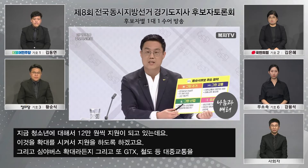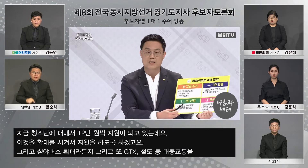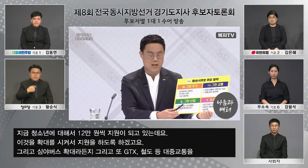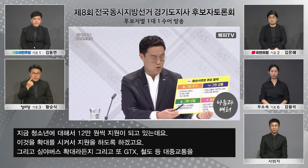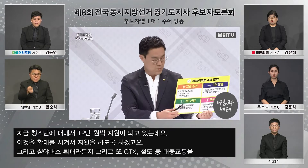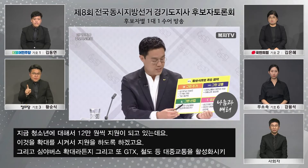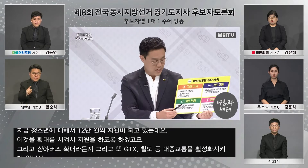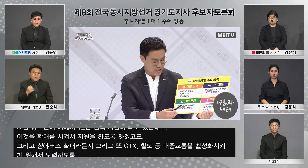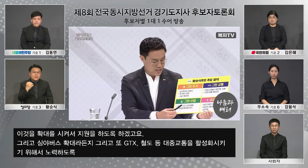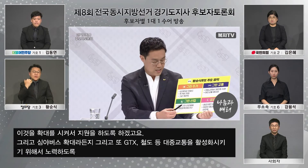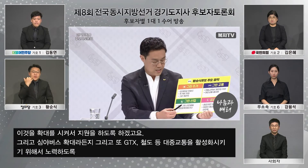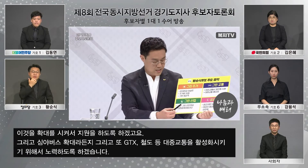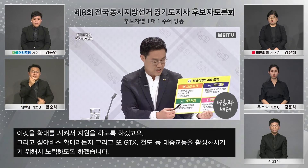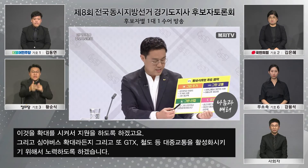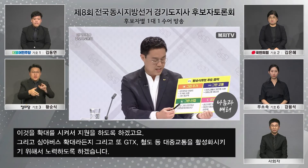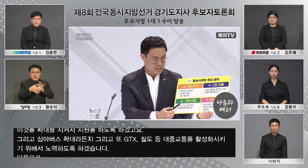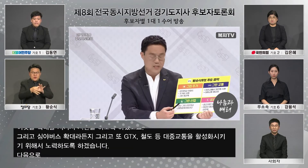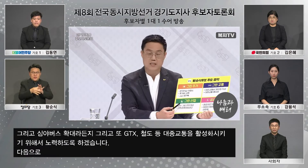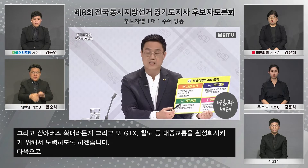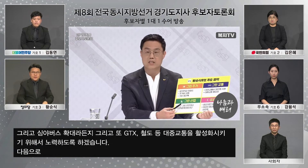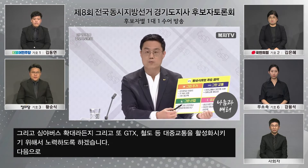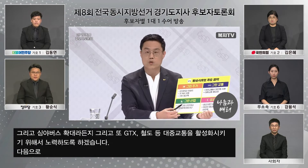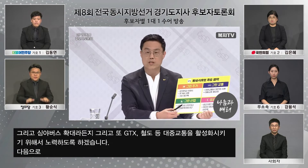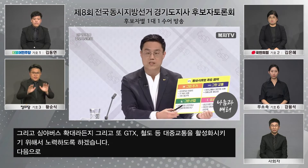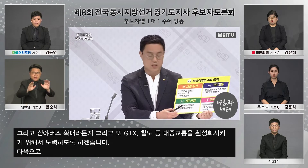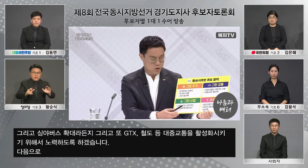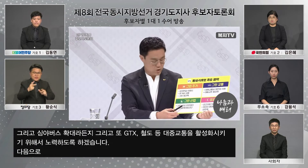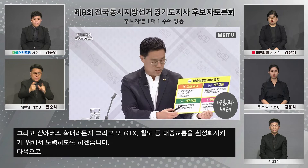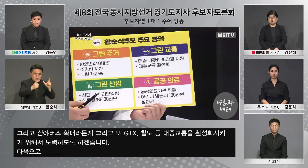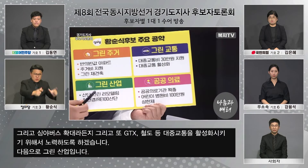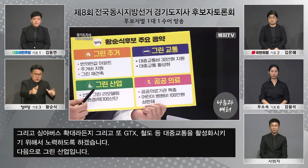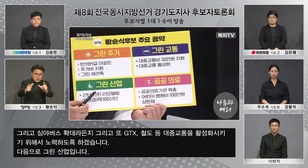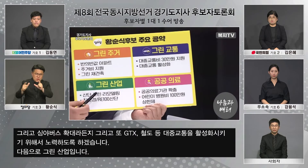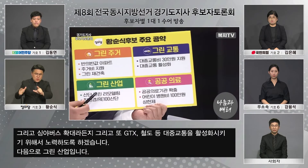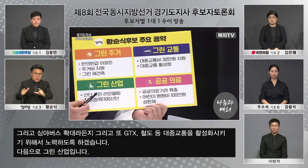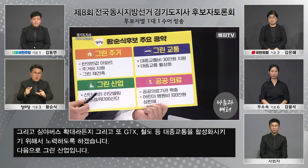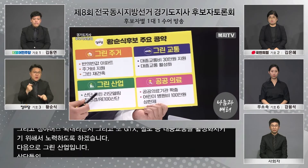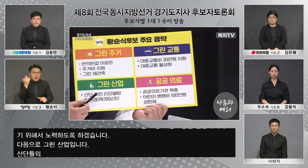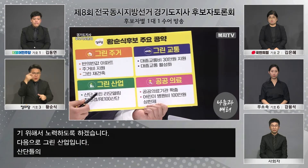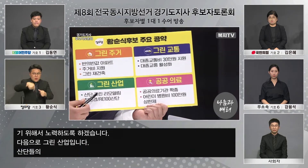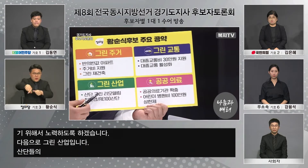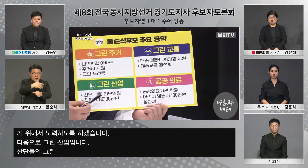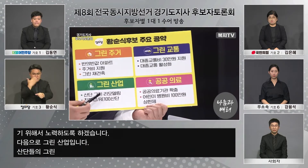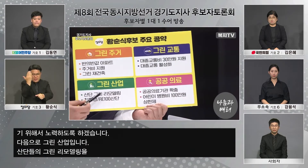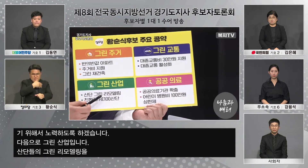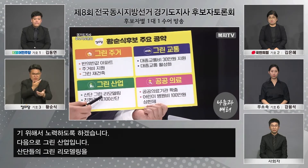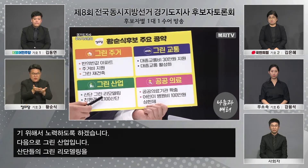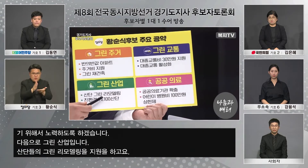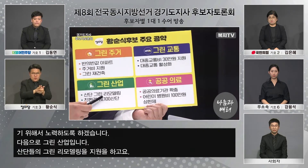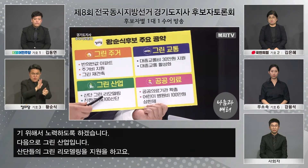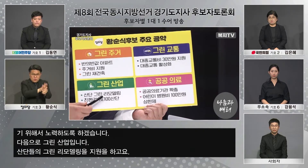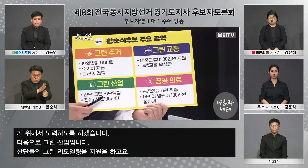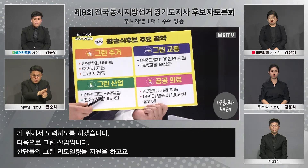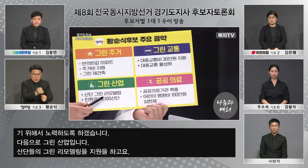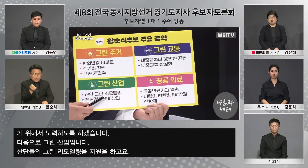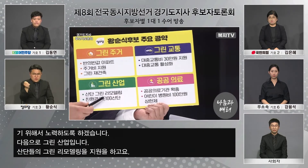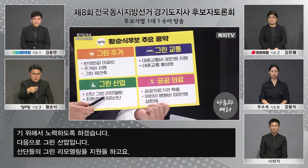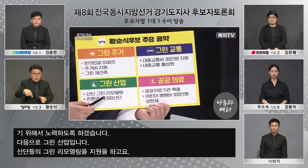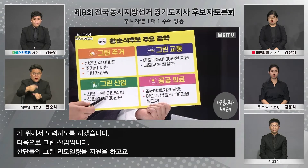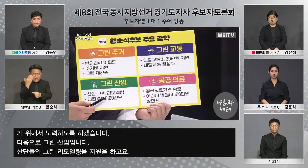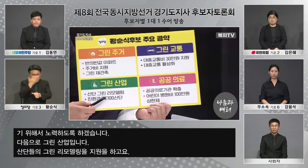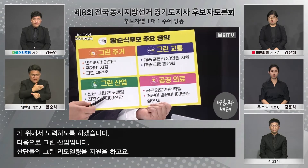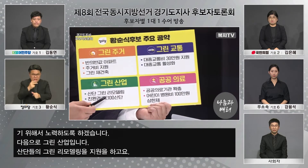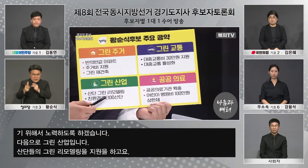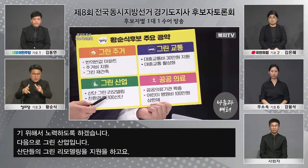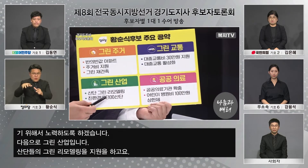그린 산업입니다. 산단들의 그린 리모델링을 지원을 하고요. 그리고 친환경 아리백 산단을 조성하는